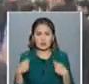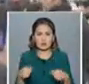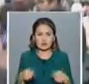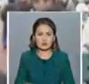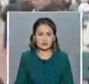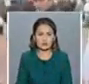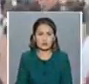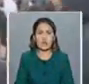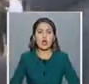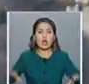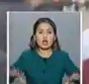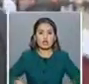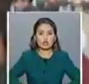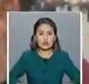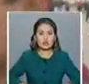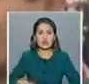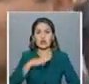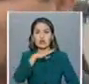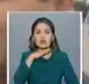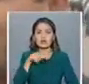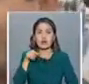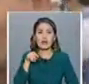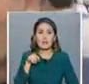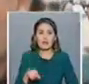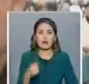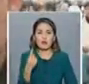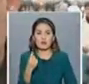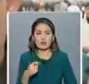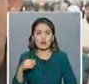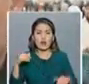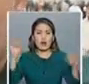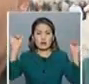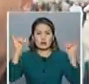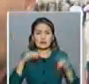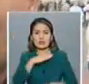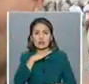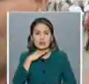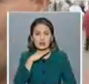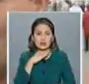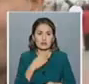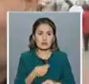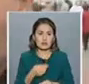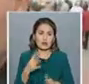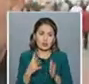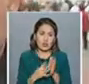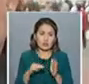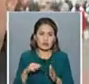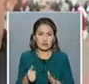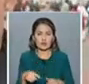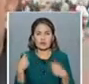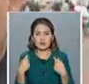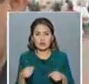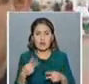баға. Жылқы еті 1100-ден, сиыр еті 900 теңгеден өте жақсы болып жатыр. Сондықтан мынау Астана қаласының біз тұрғынымыз.